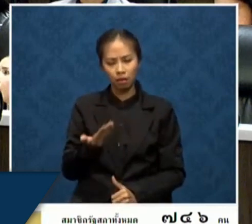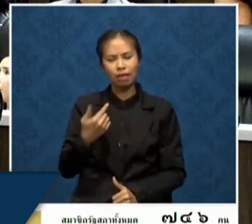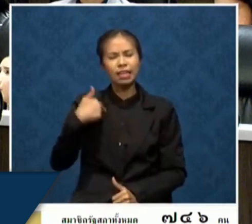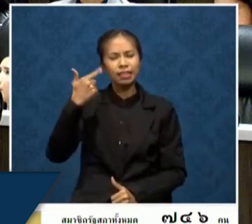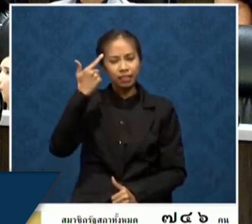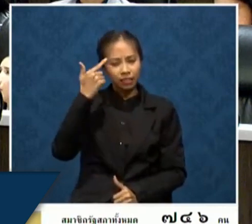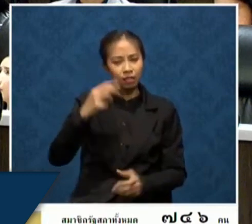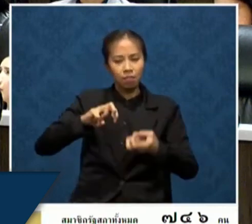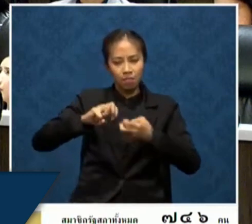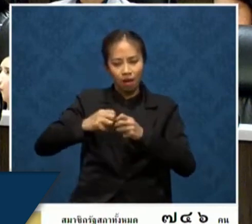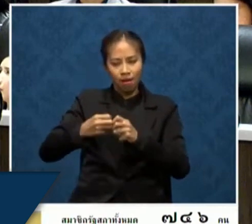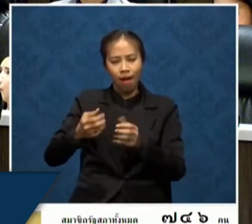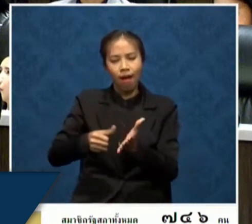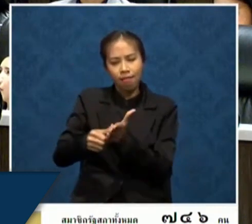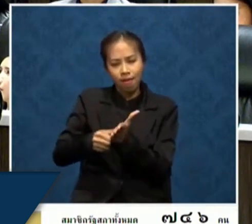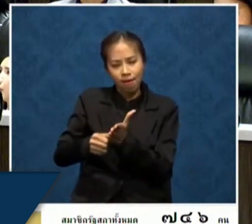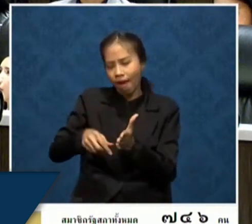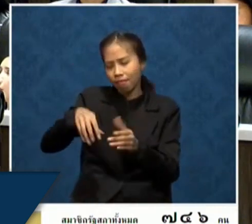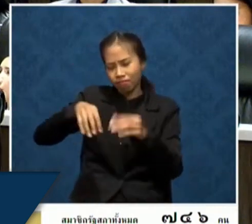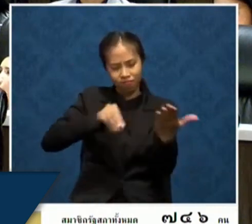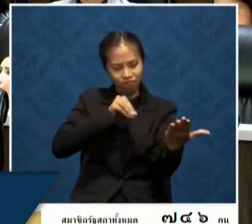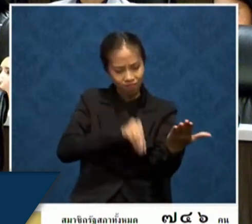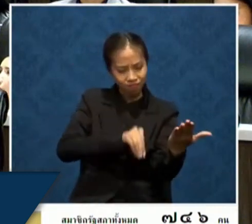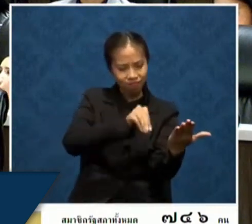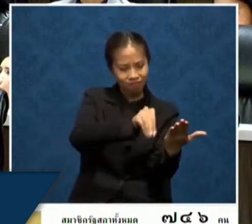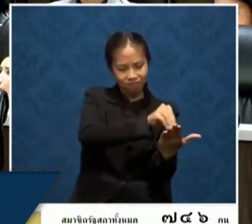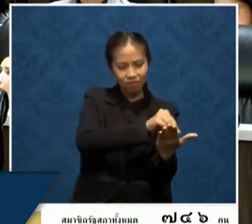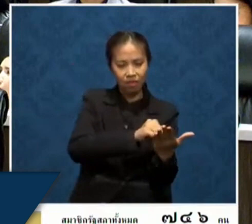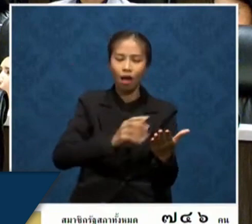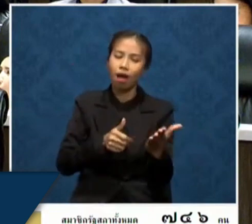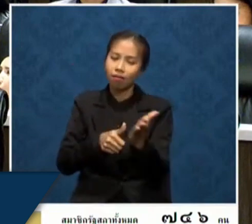แก้ปัญหาเฉพาะจุดขาดความทะเยอทะยาน